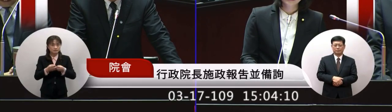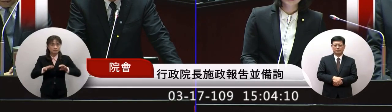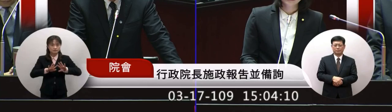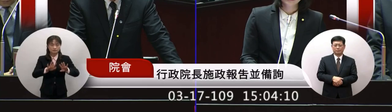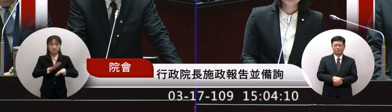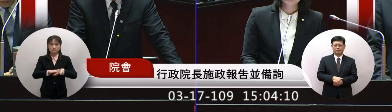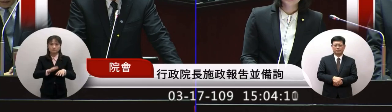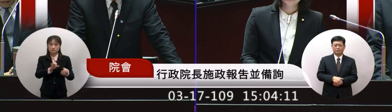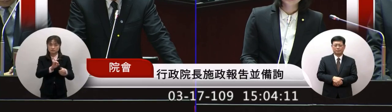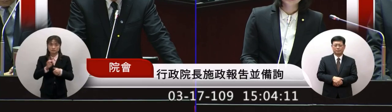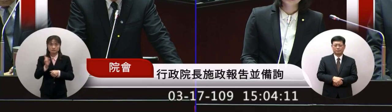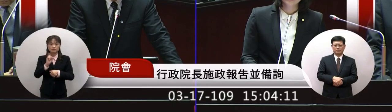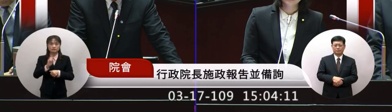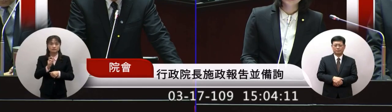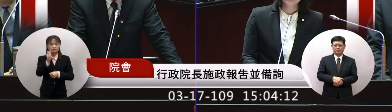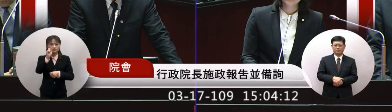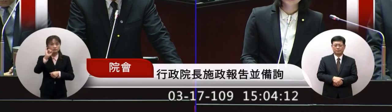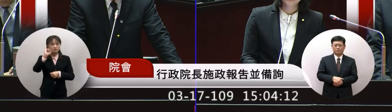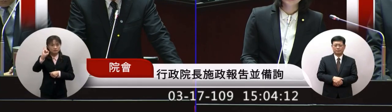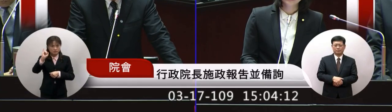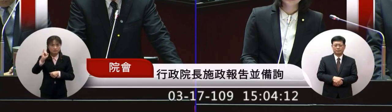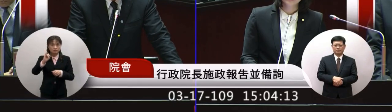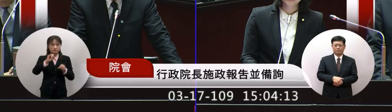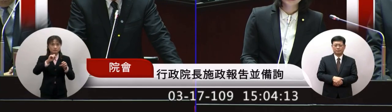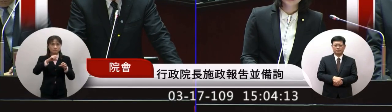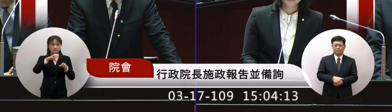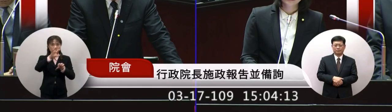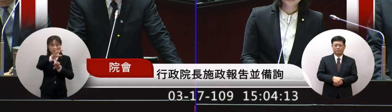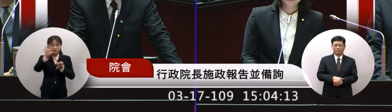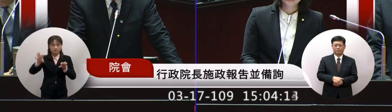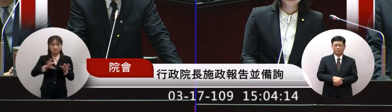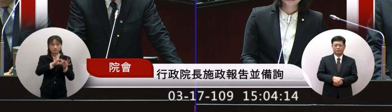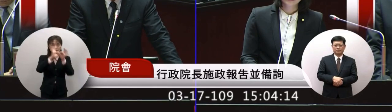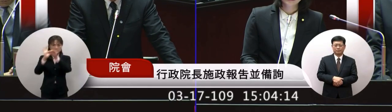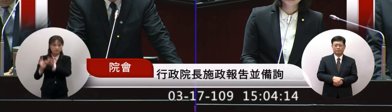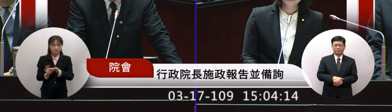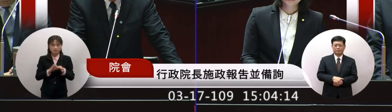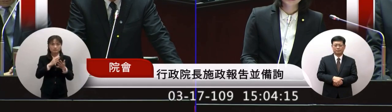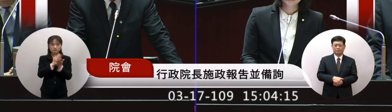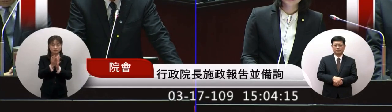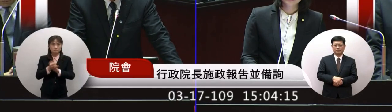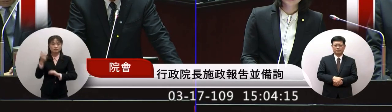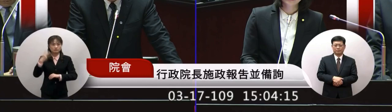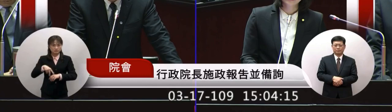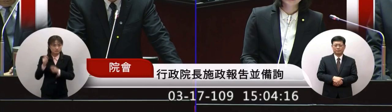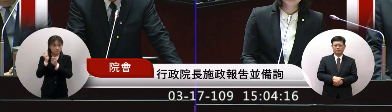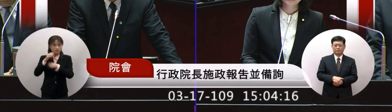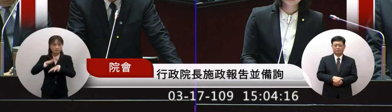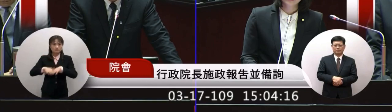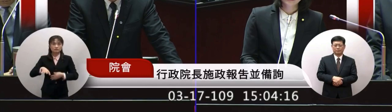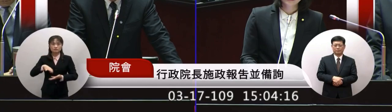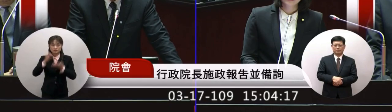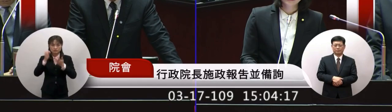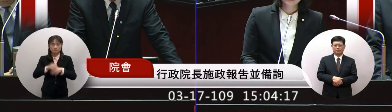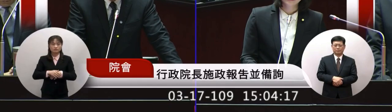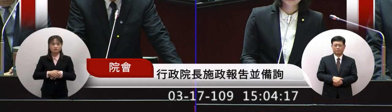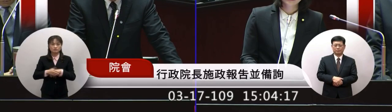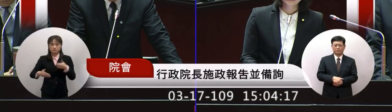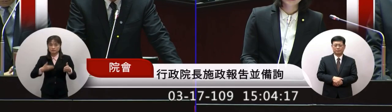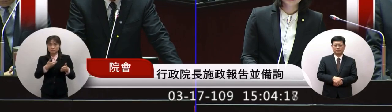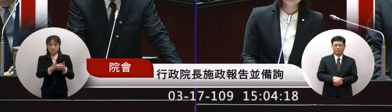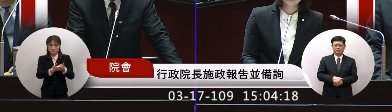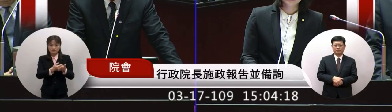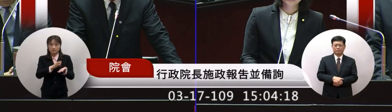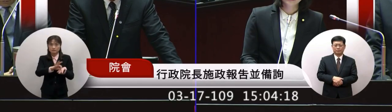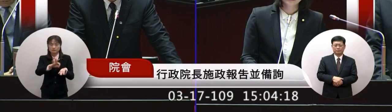包括 AI、包括区块链等等。那我们最近也会提出电子支付跟电子票证的合并，来进一步